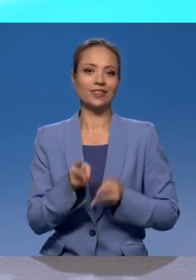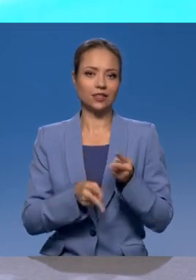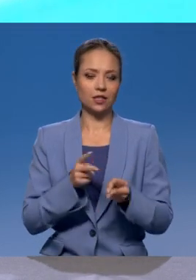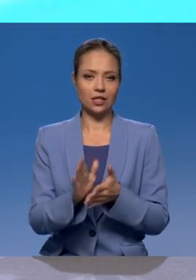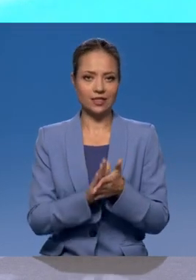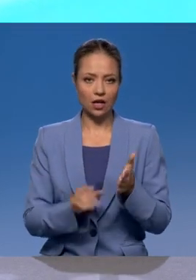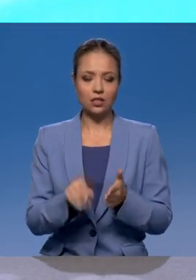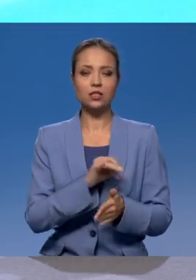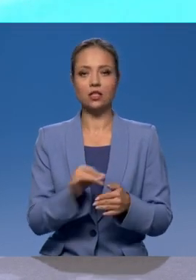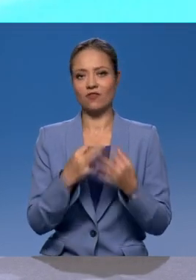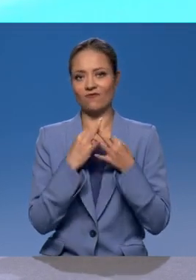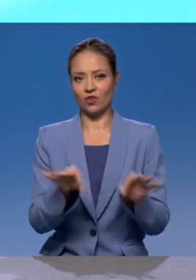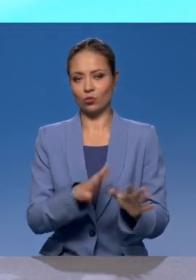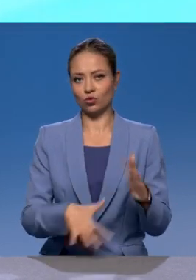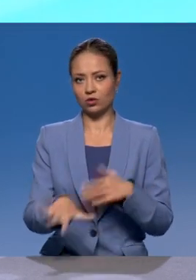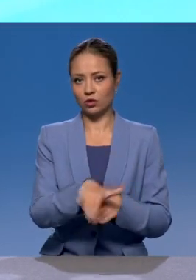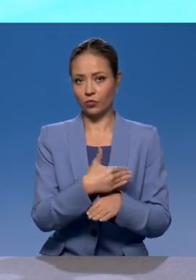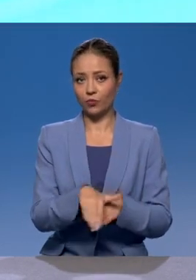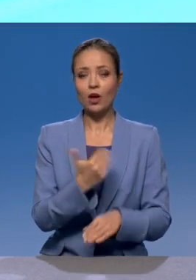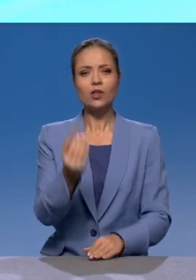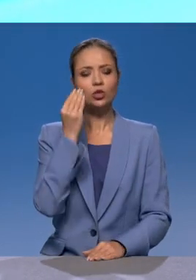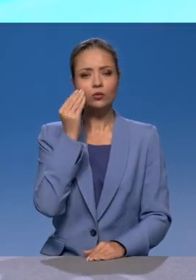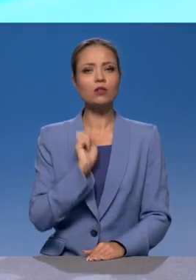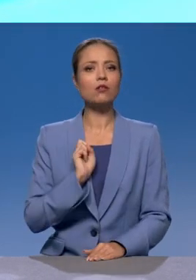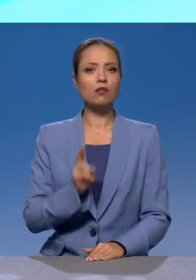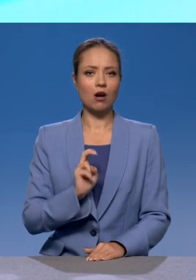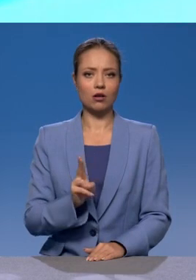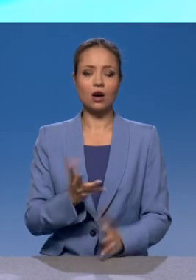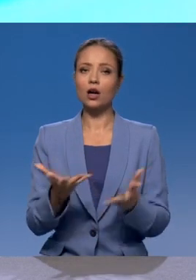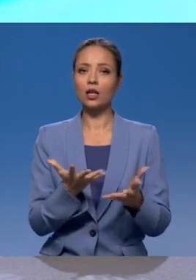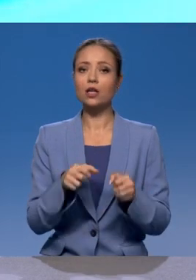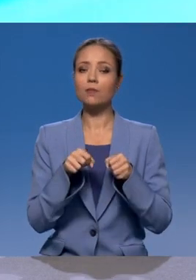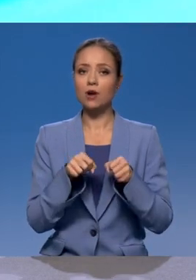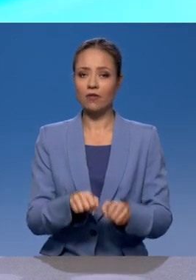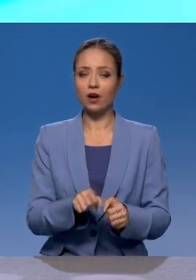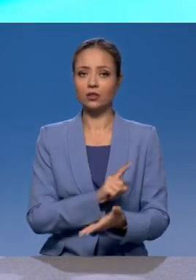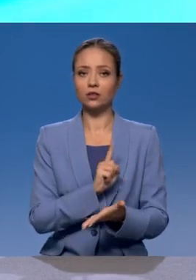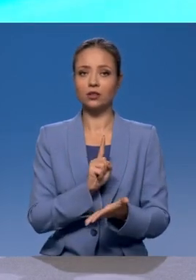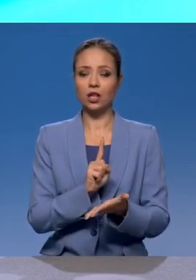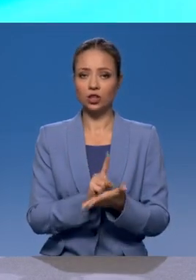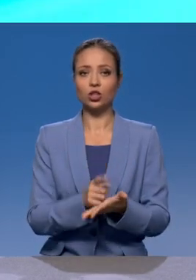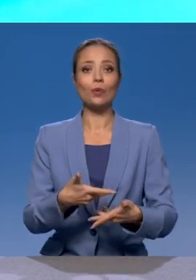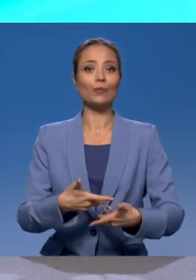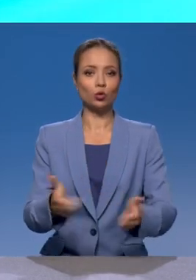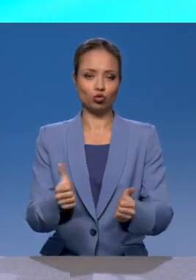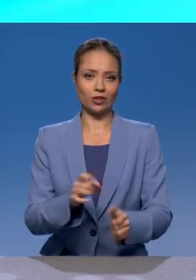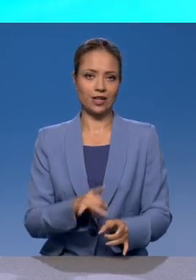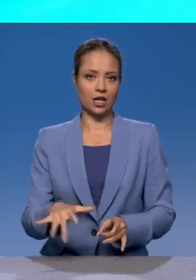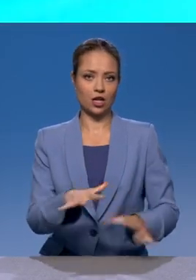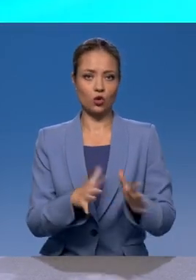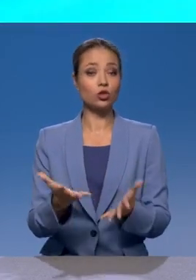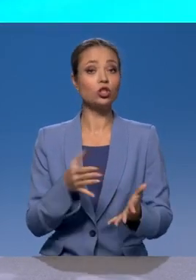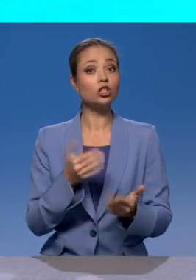естественную среду. Вы как считаете, все-таки какие полномочия должны получить регионы, какие у них есть